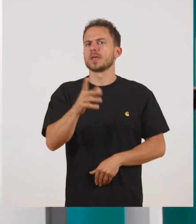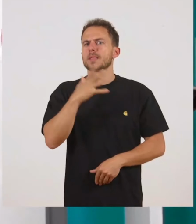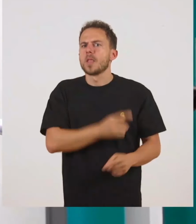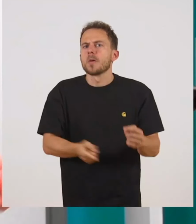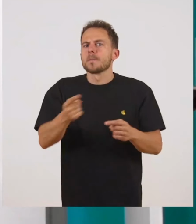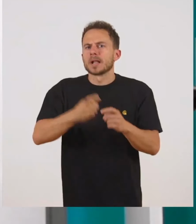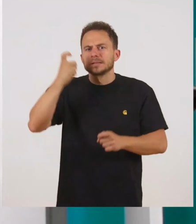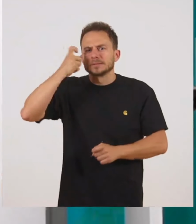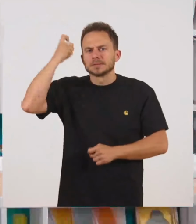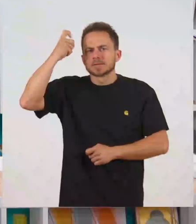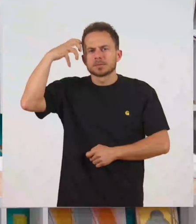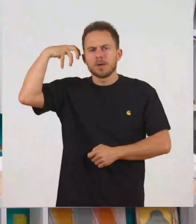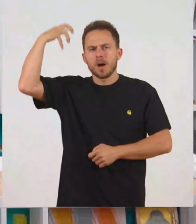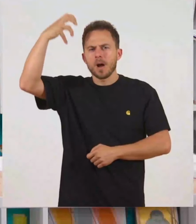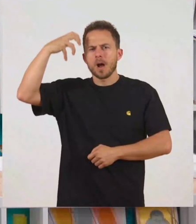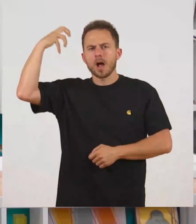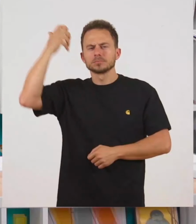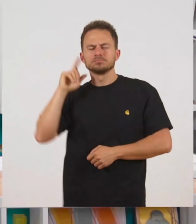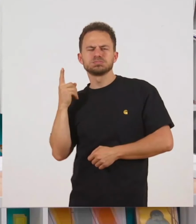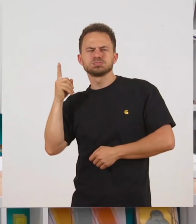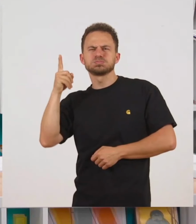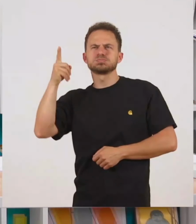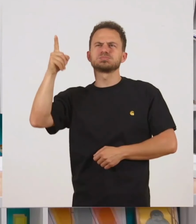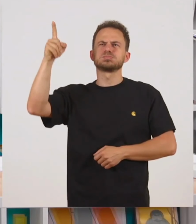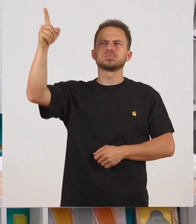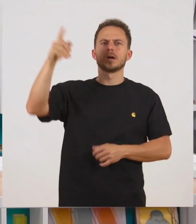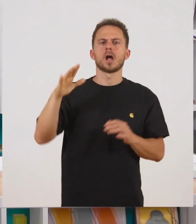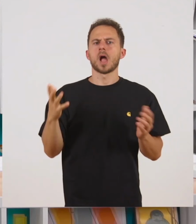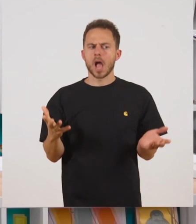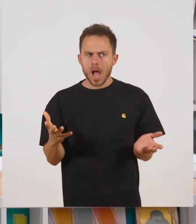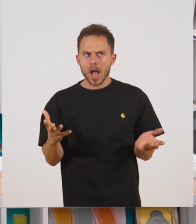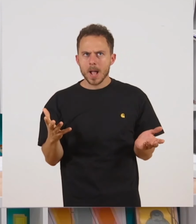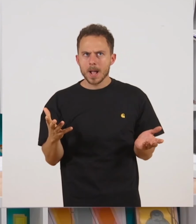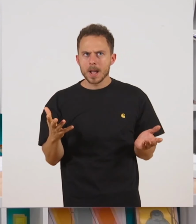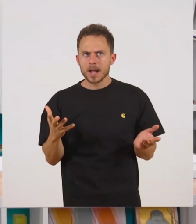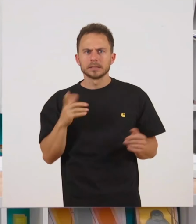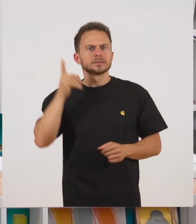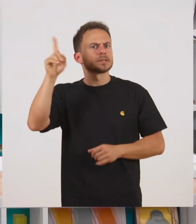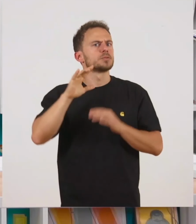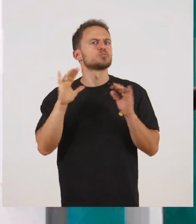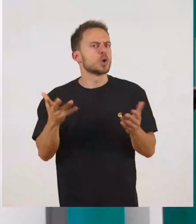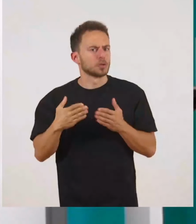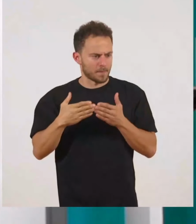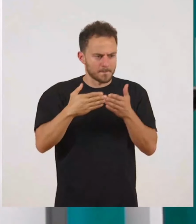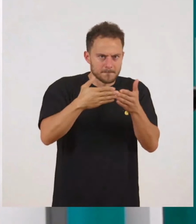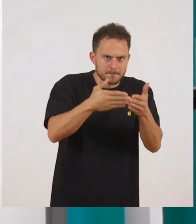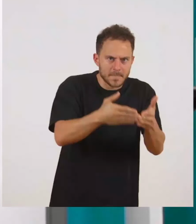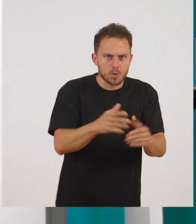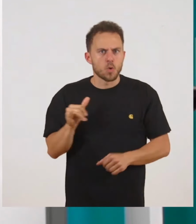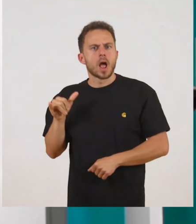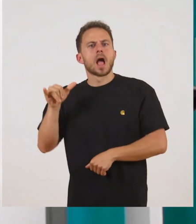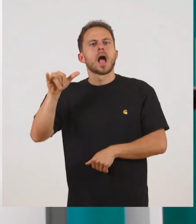ταξιδεύουμε και κάπου αλλού. Και πώς θα ταξιδέψουμε θα μου πείτε τώρα παιδιά. Δεν θα πάρουμε ούτε πλοίο, ούτε